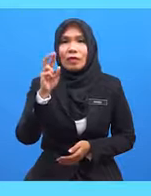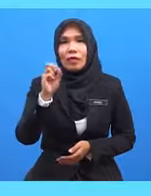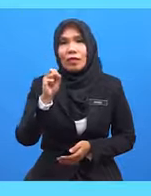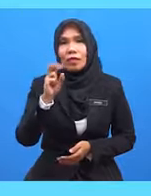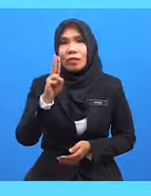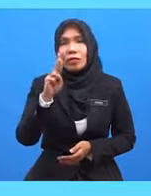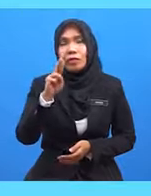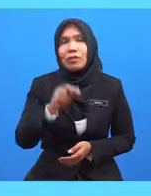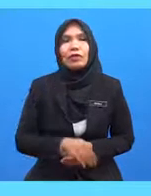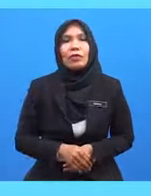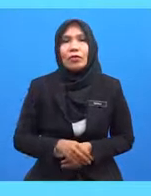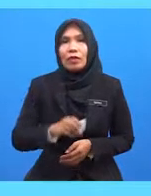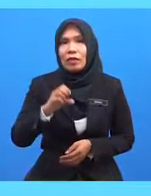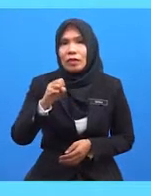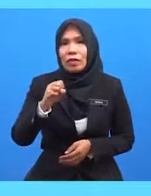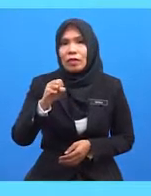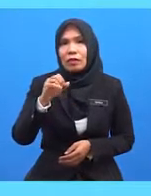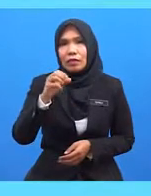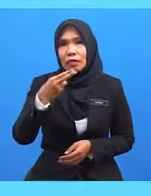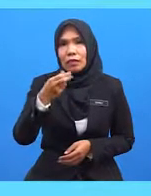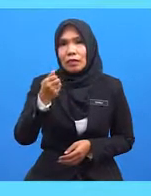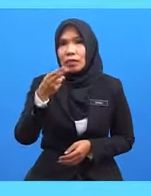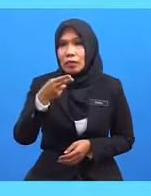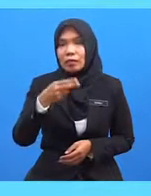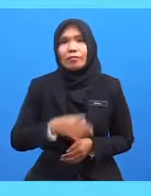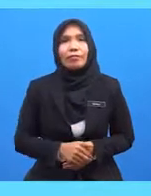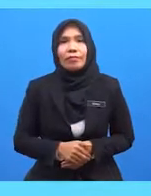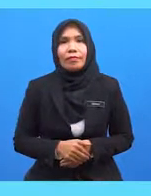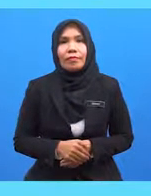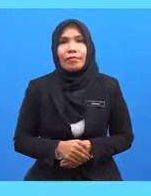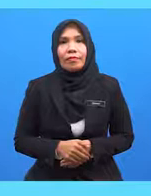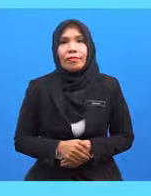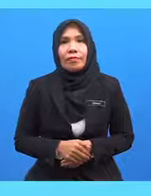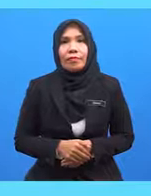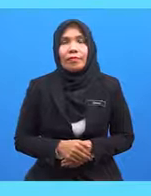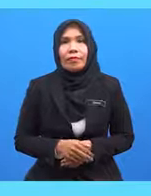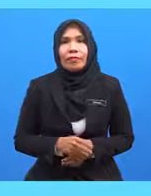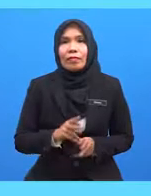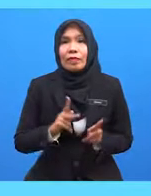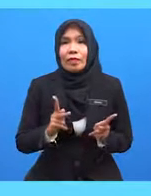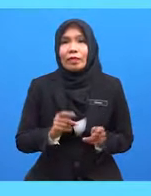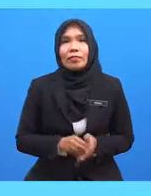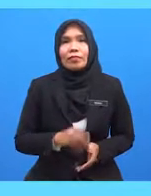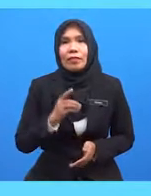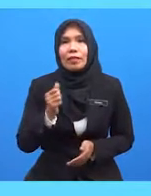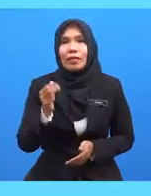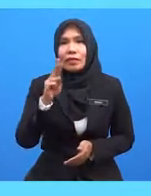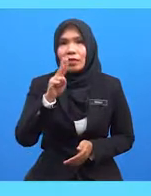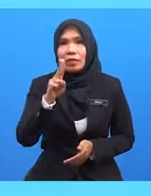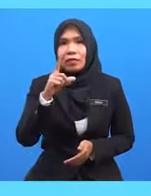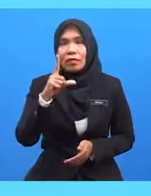yang ditulis oleh Maulana Abu Ishaq, tokoh ulama dari Mekah, diterjemahkan